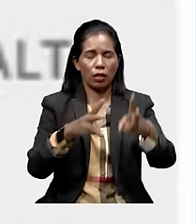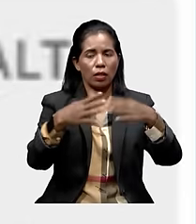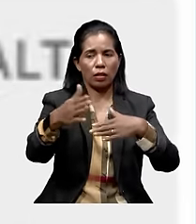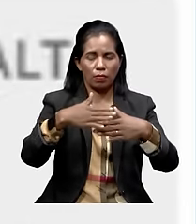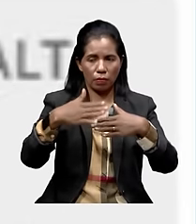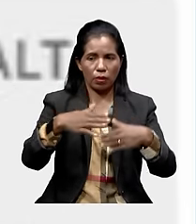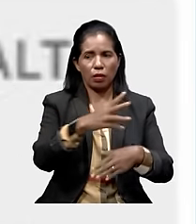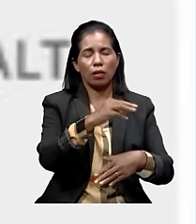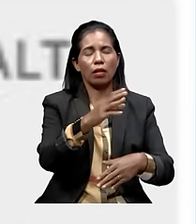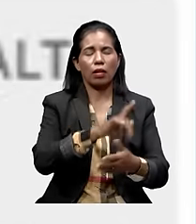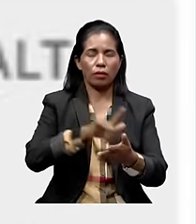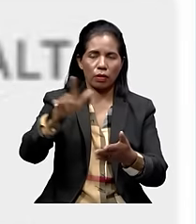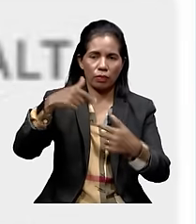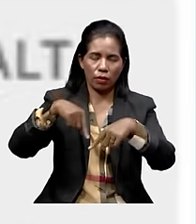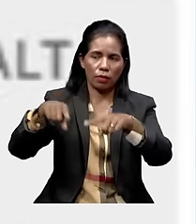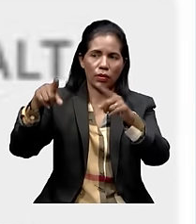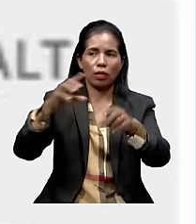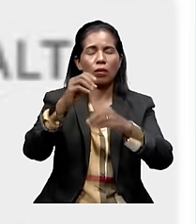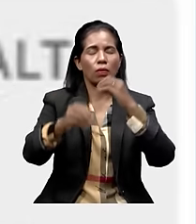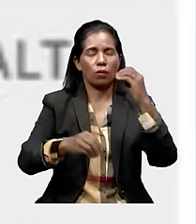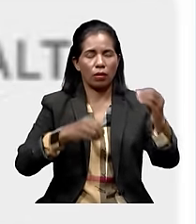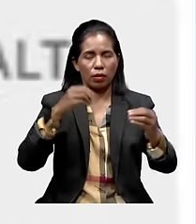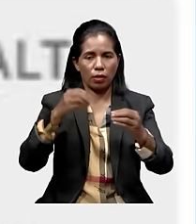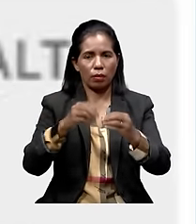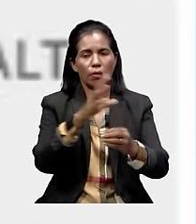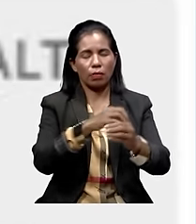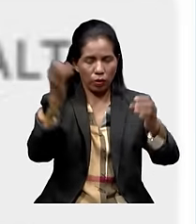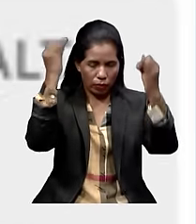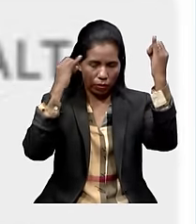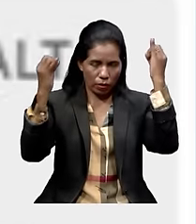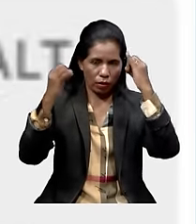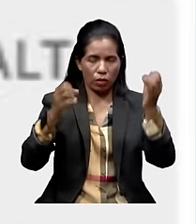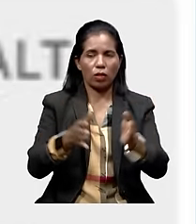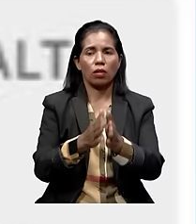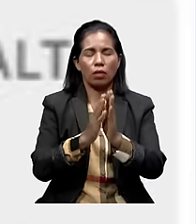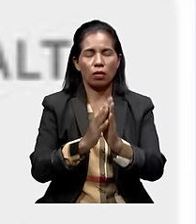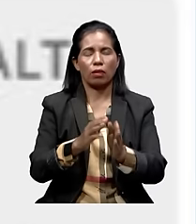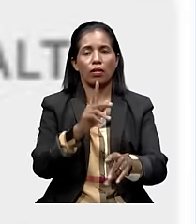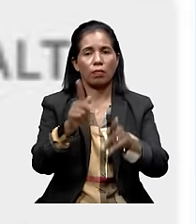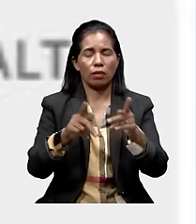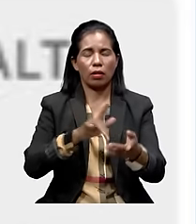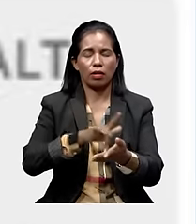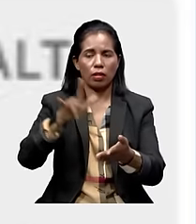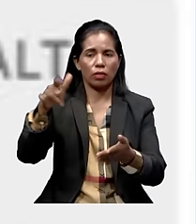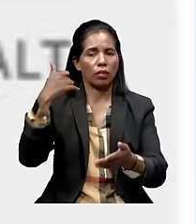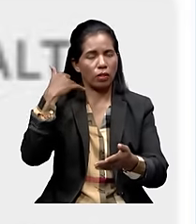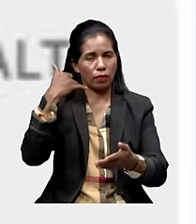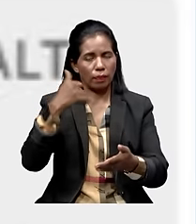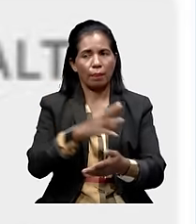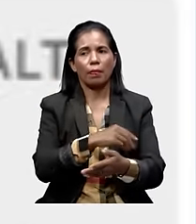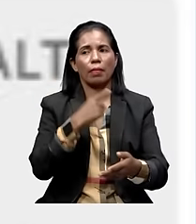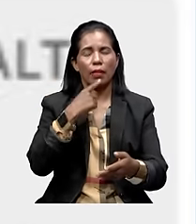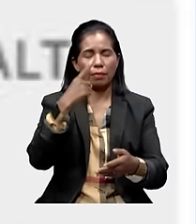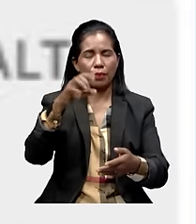Mataram, avião fila fali ba Bali. Relaciono hi informasaun ne, Jemen confirma ona ho 9 ba avião li husi telefone. 9 ba